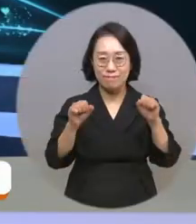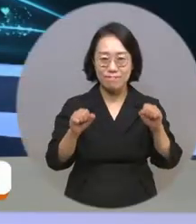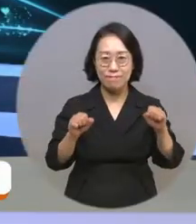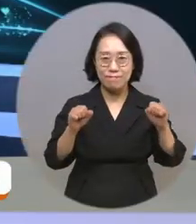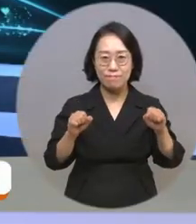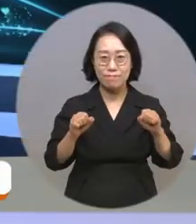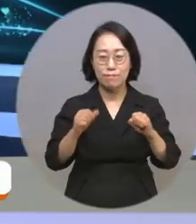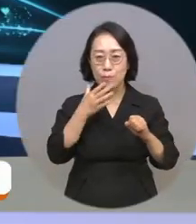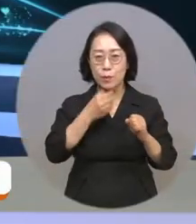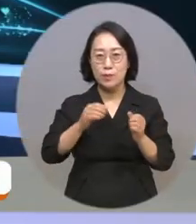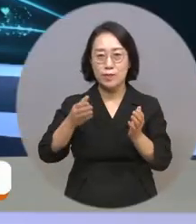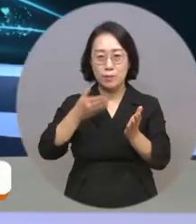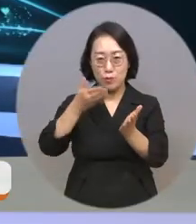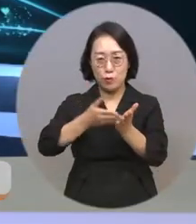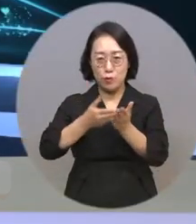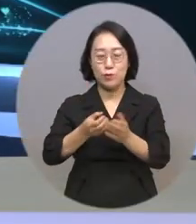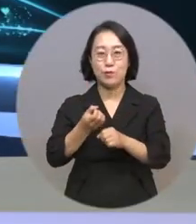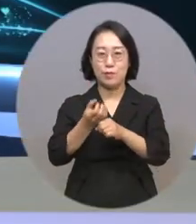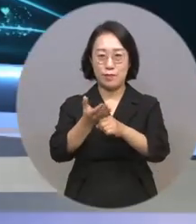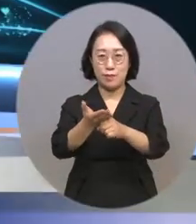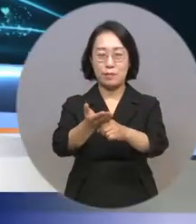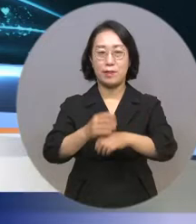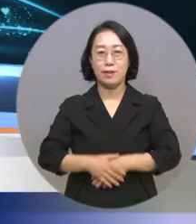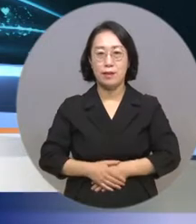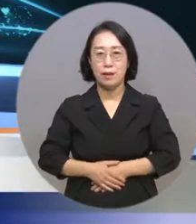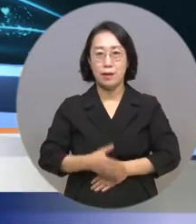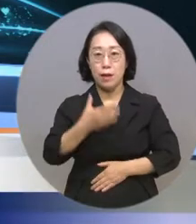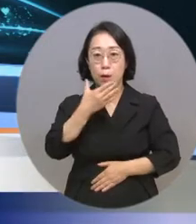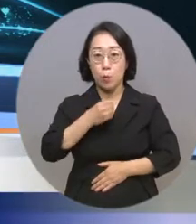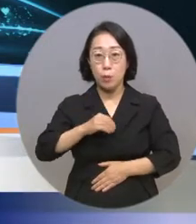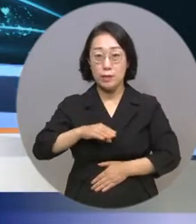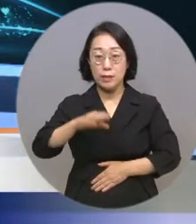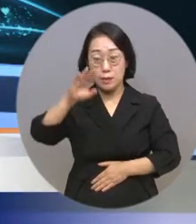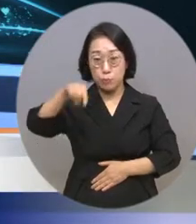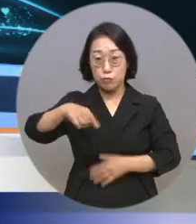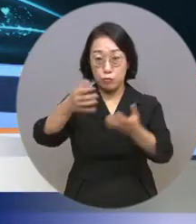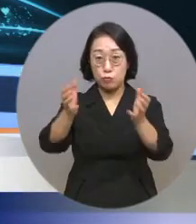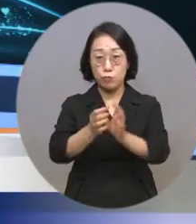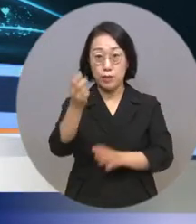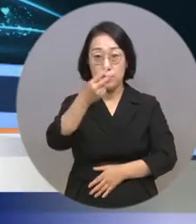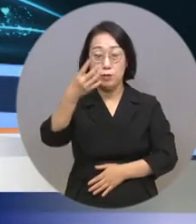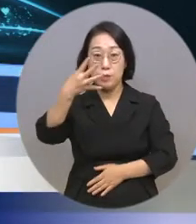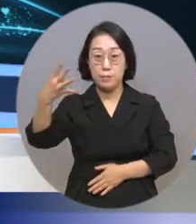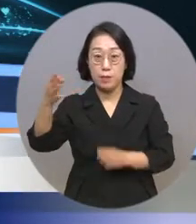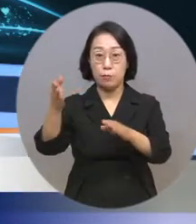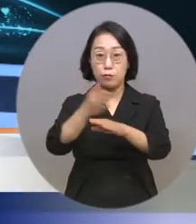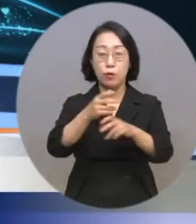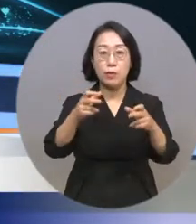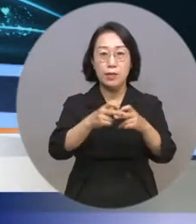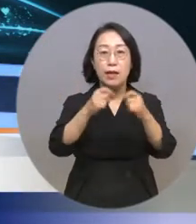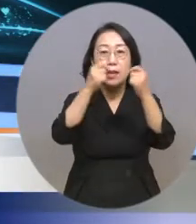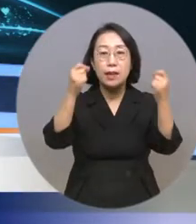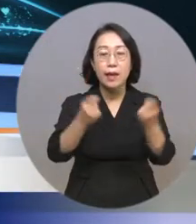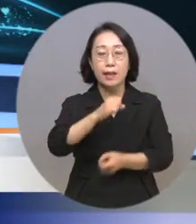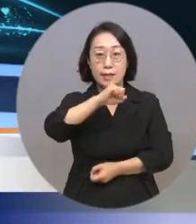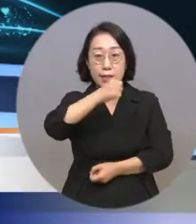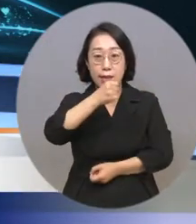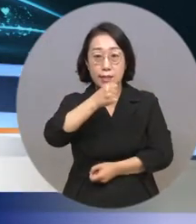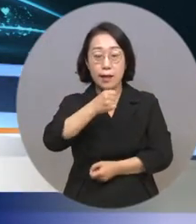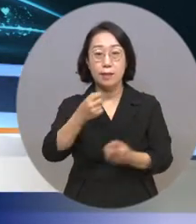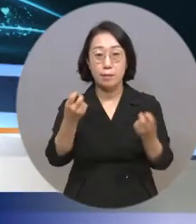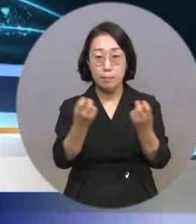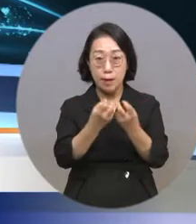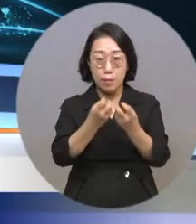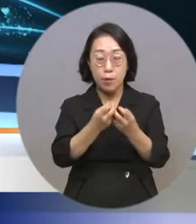여러분 안녕하십니까? 복지TV 뉴스입니다. 보건복지부가 오는 2024년부터 장애인 개인 예산제 시범사업